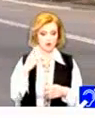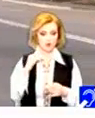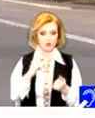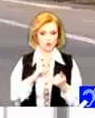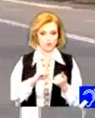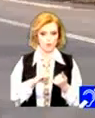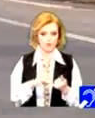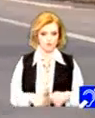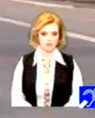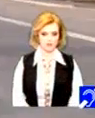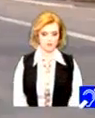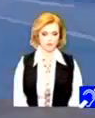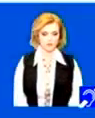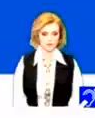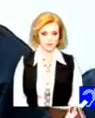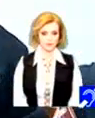sta în închisoare și un complice.